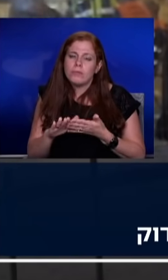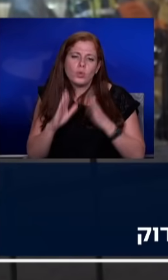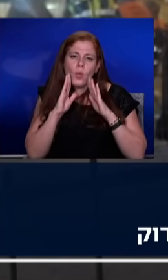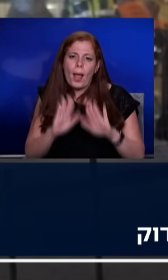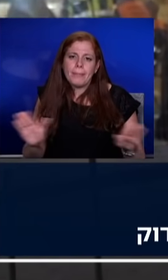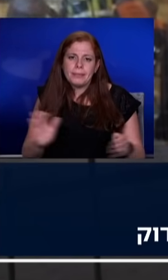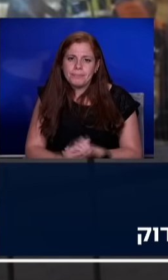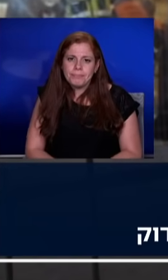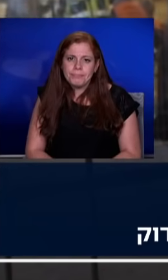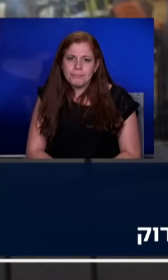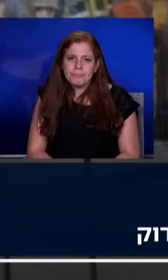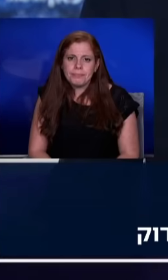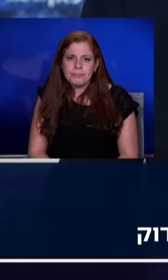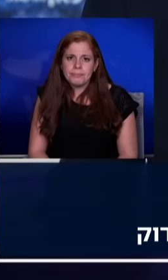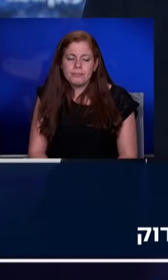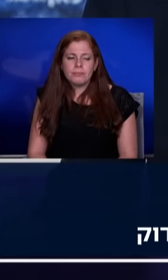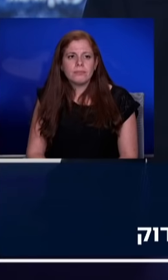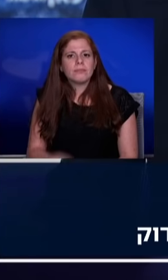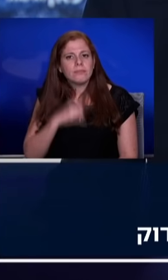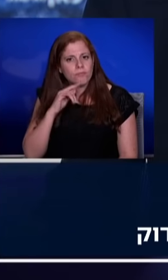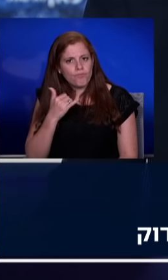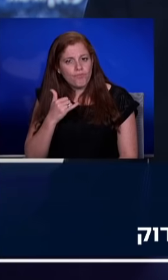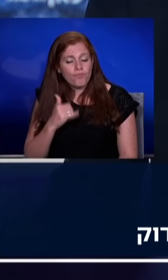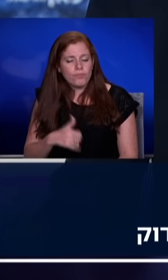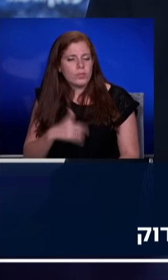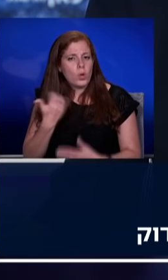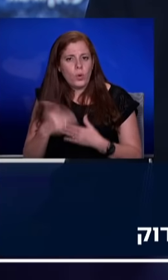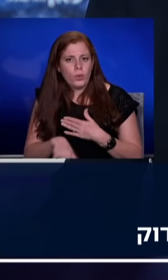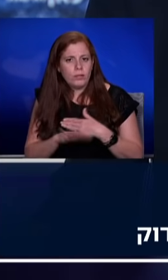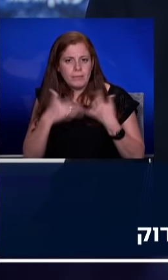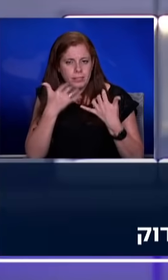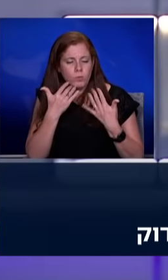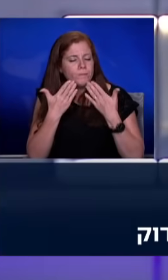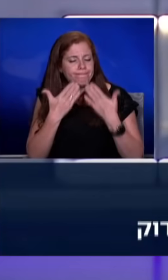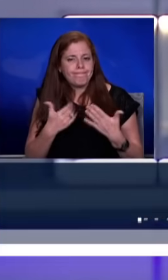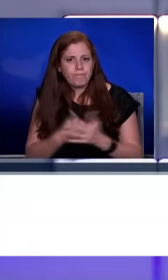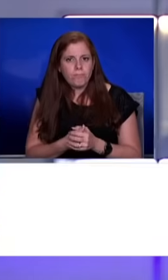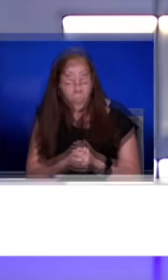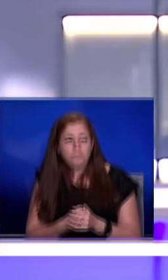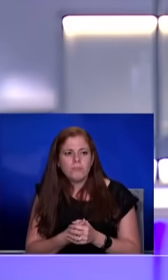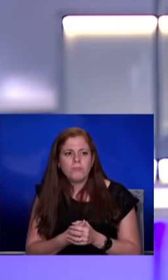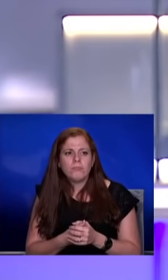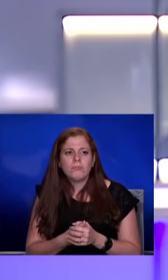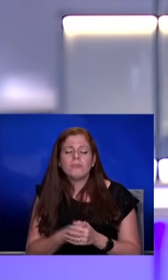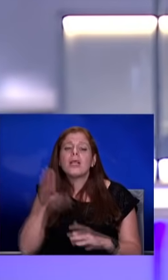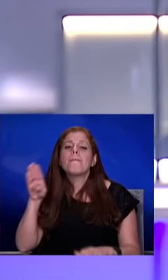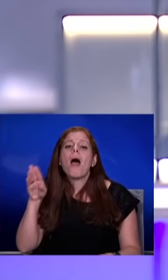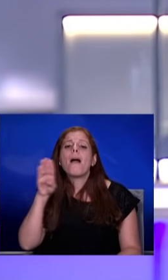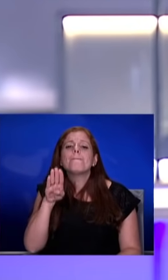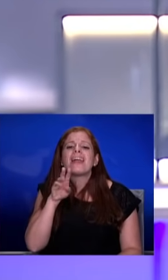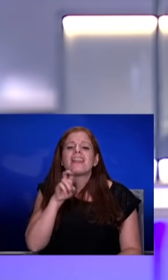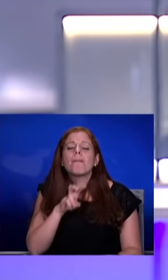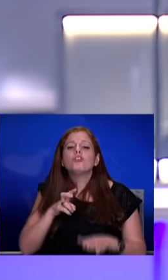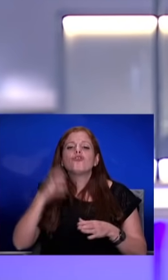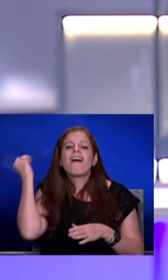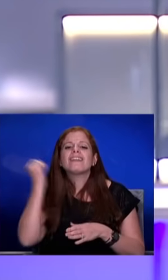רומי. כן, תם ולא נשלם. תודה רבה. ברק בן עמי, שרצח את ביתו התינוקת